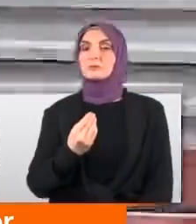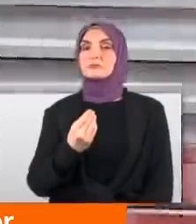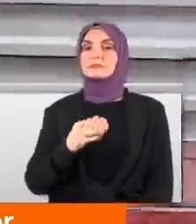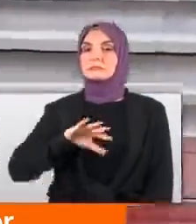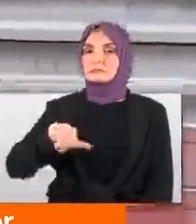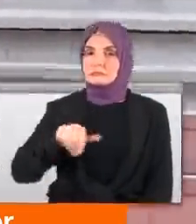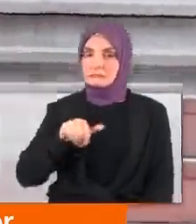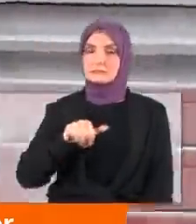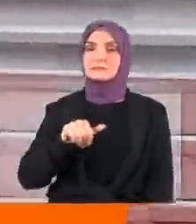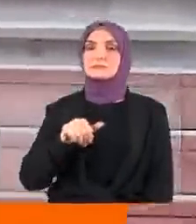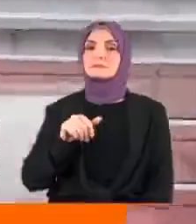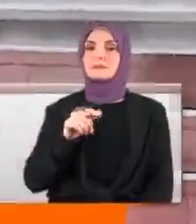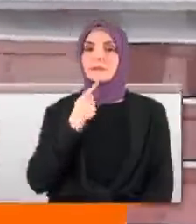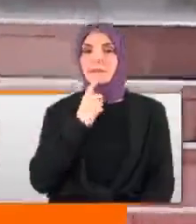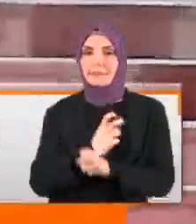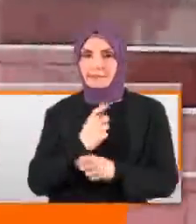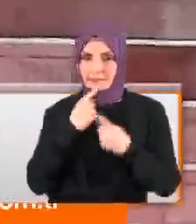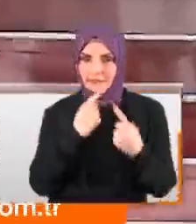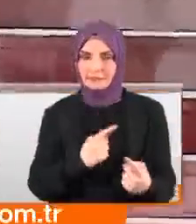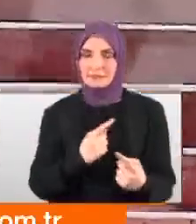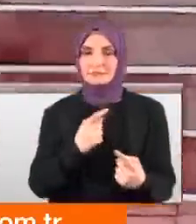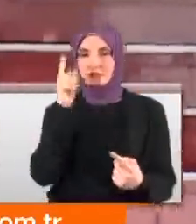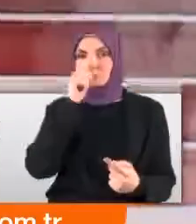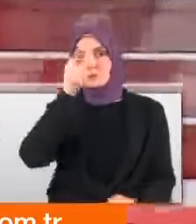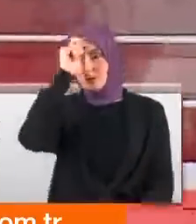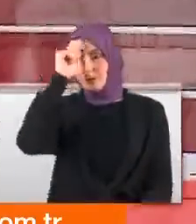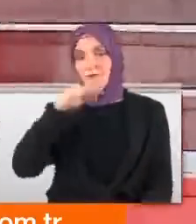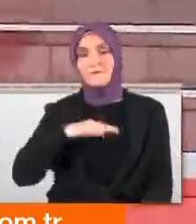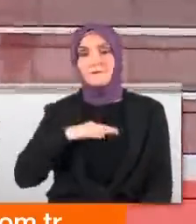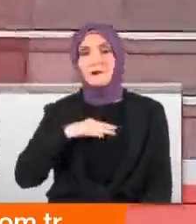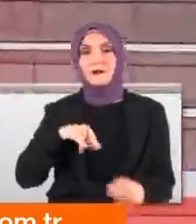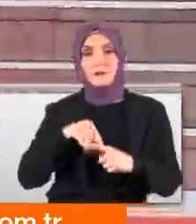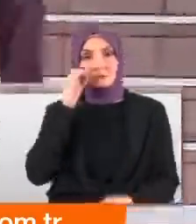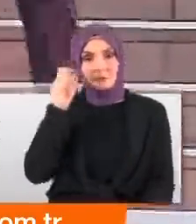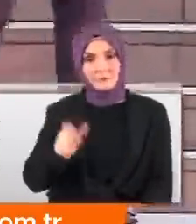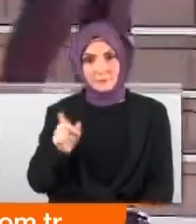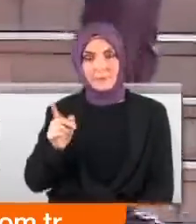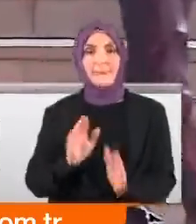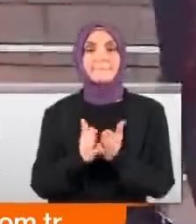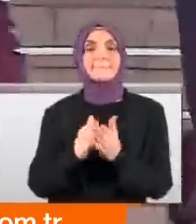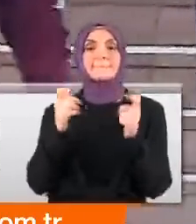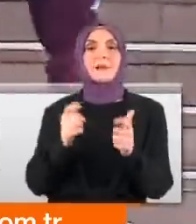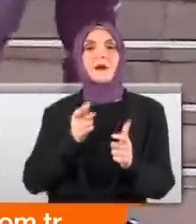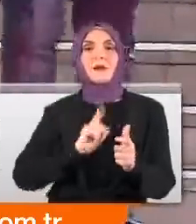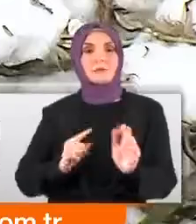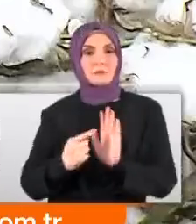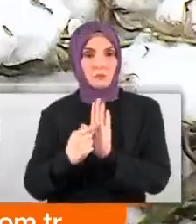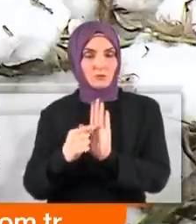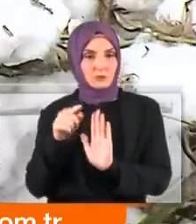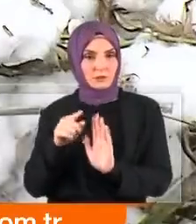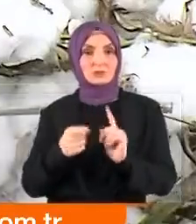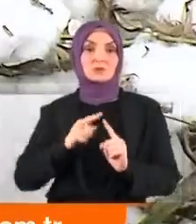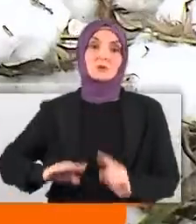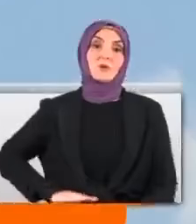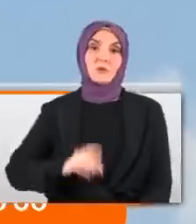ve hakaretten sabıkalı Hasan Ufuk Çakır da Mersin'den aday gösterildi. Kılıçdaroğlu'nun A takımından